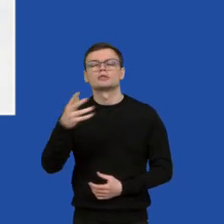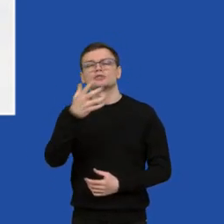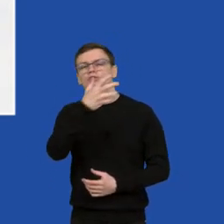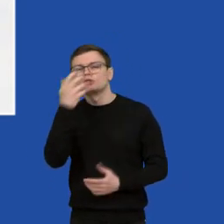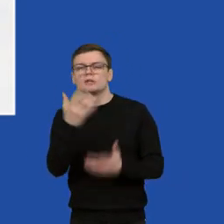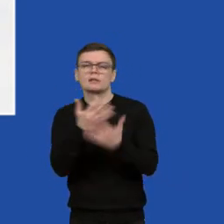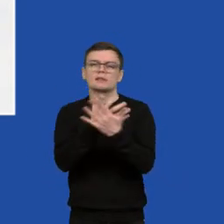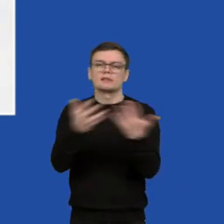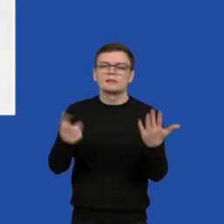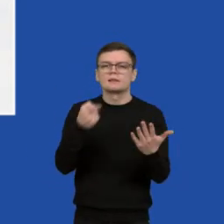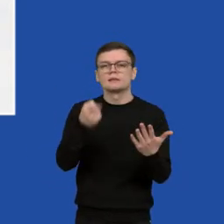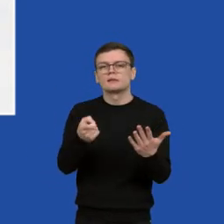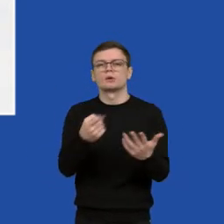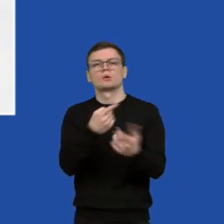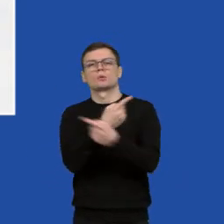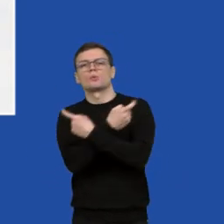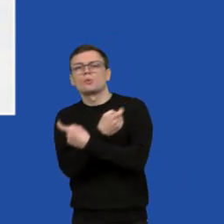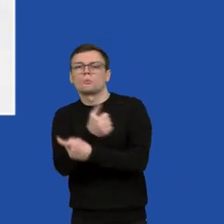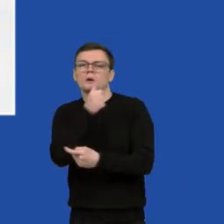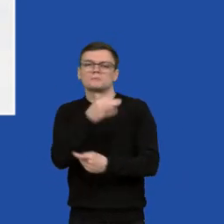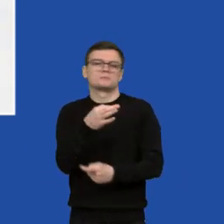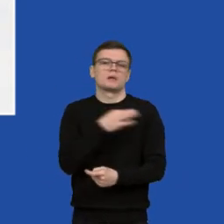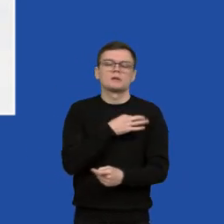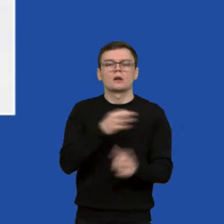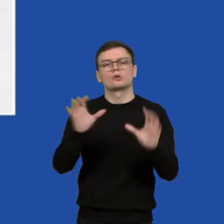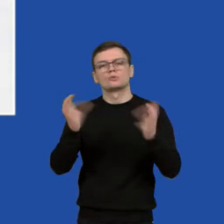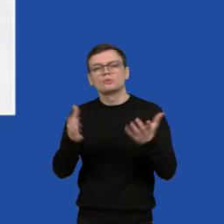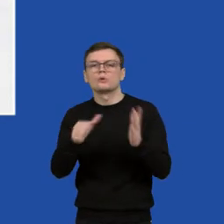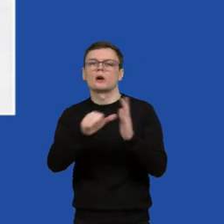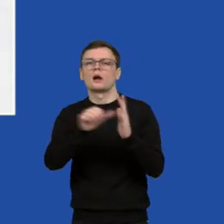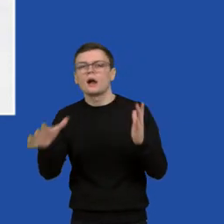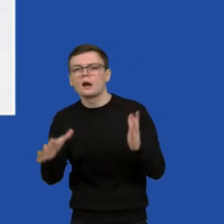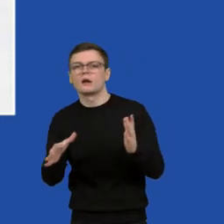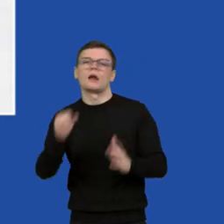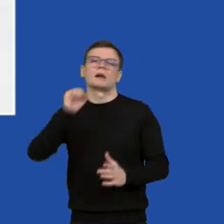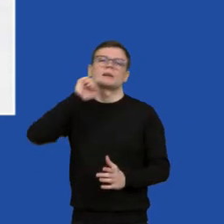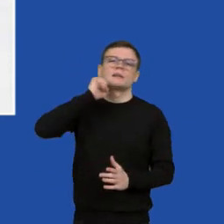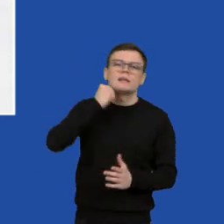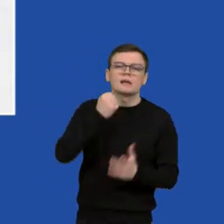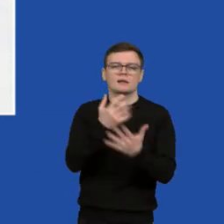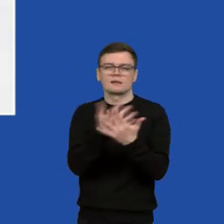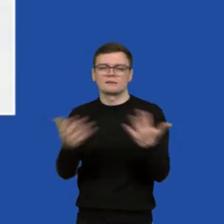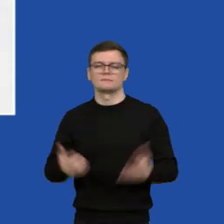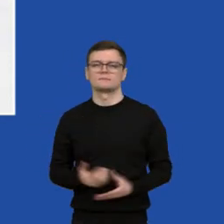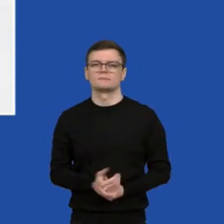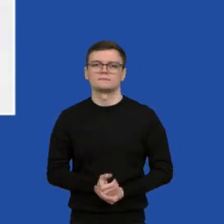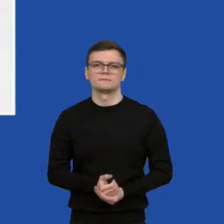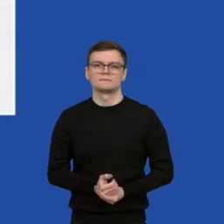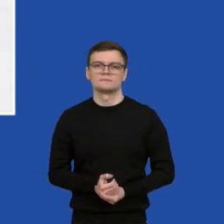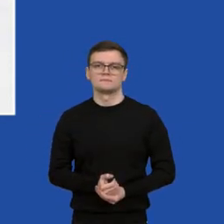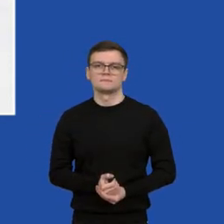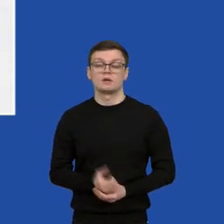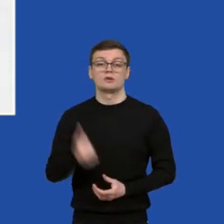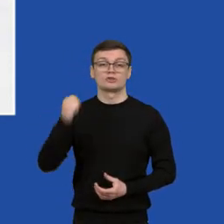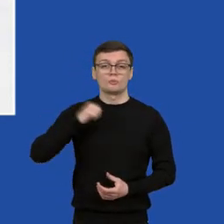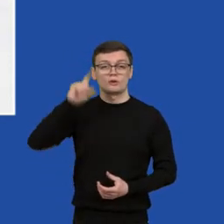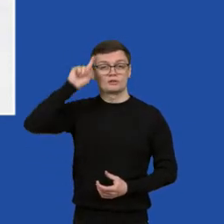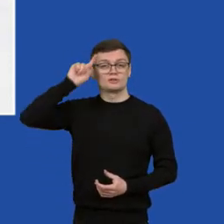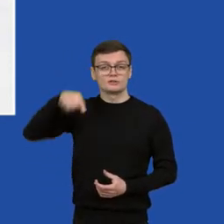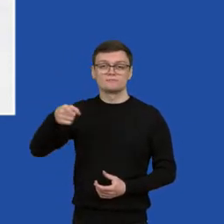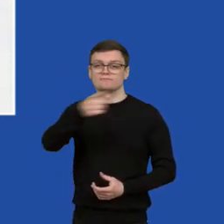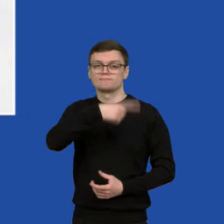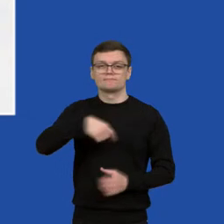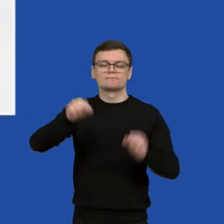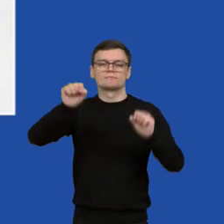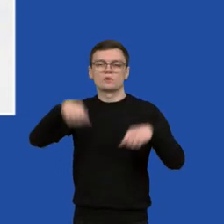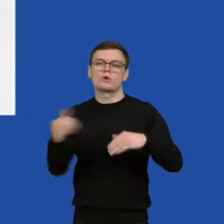rūšimis, nepriklausomai nuo to, ar tai būtų dujos, ar elektra, ar kietasis kūras, ar panašiai. Ir žmonės žino, kad jie gali